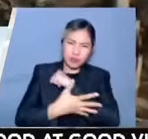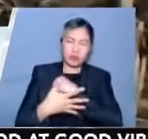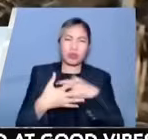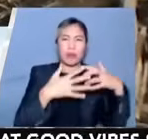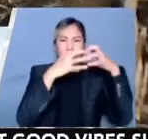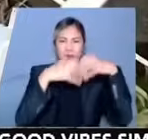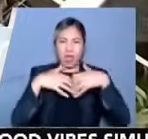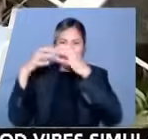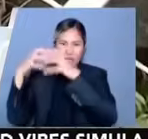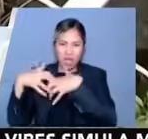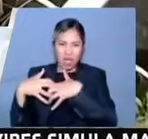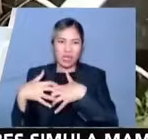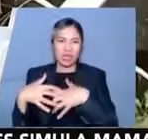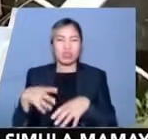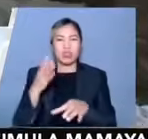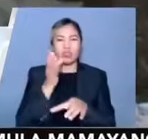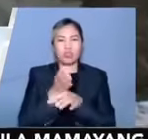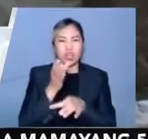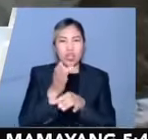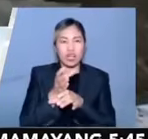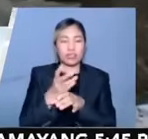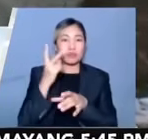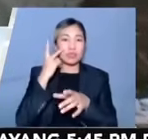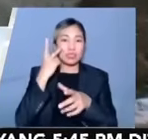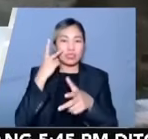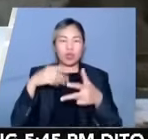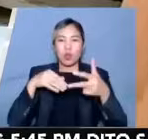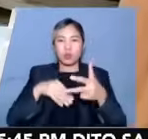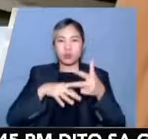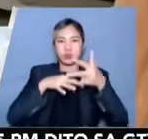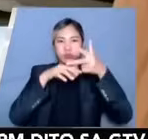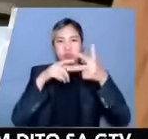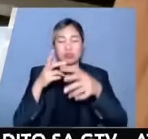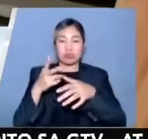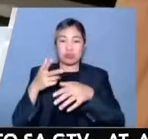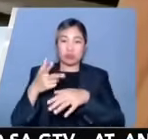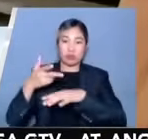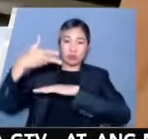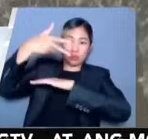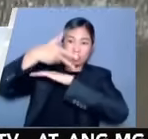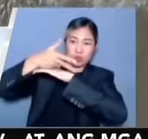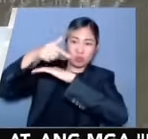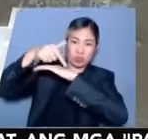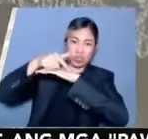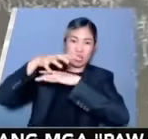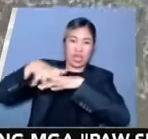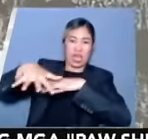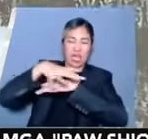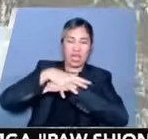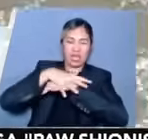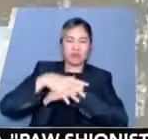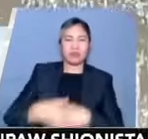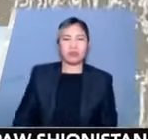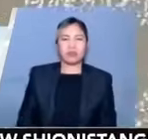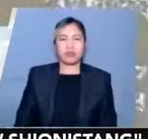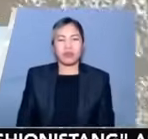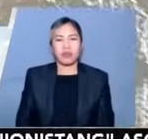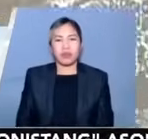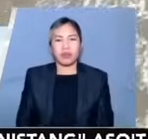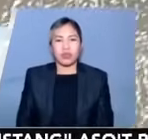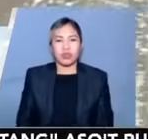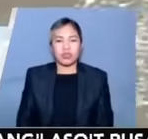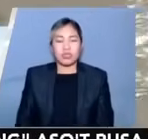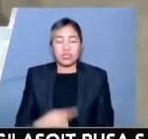mga sasakyan tinangay ng ilang metro at ngayon ay nakasampa sa mga tumpok ng lupa sa paligid himala na nga lang daw na maituturing na